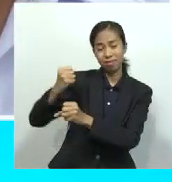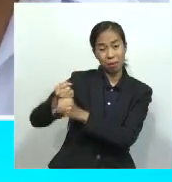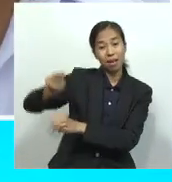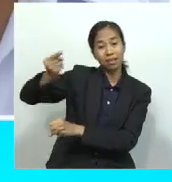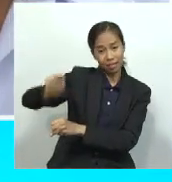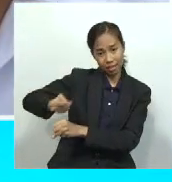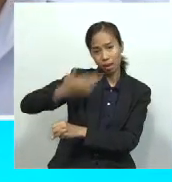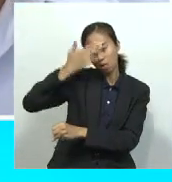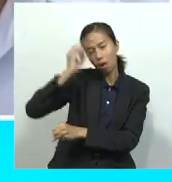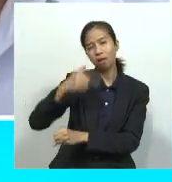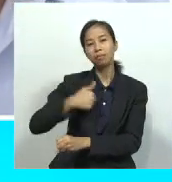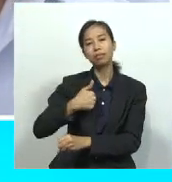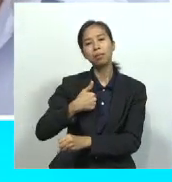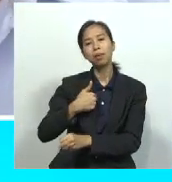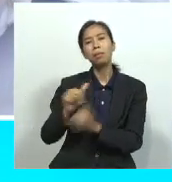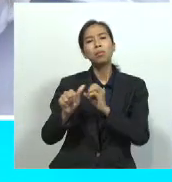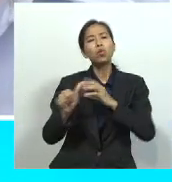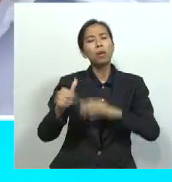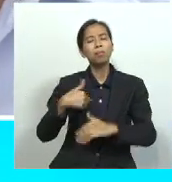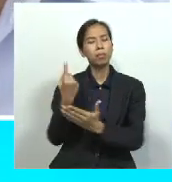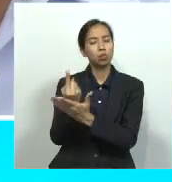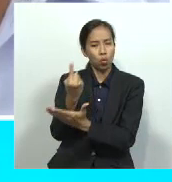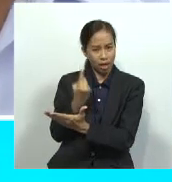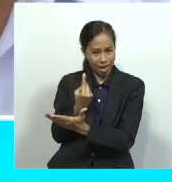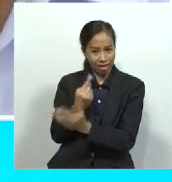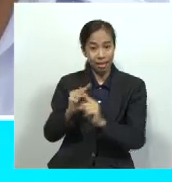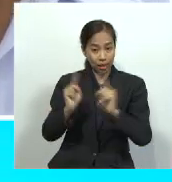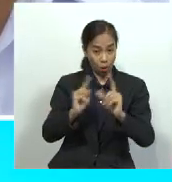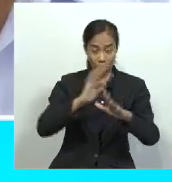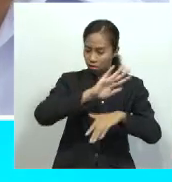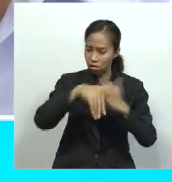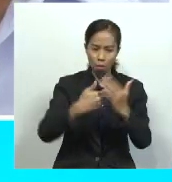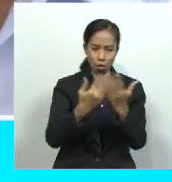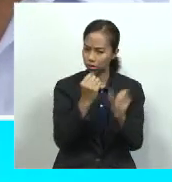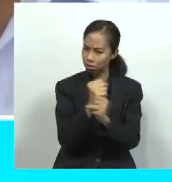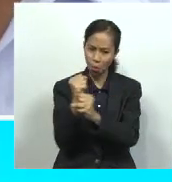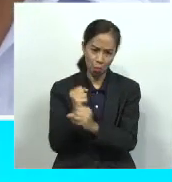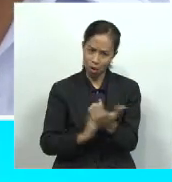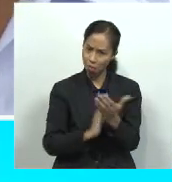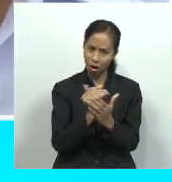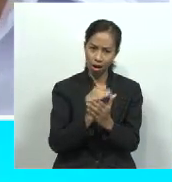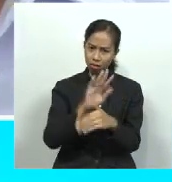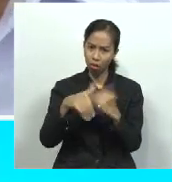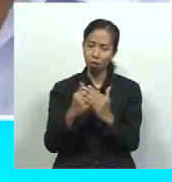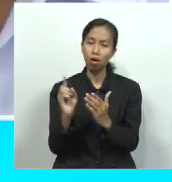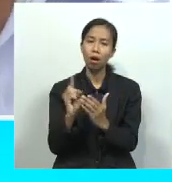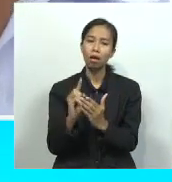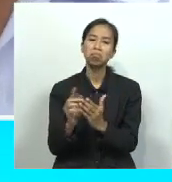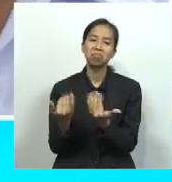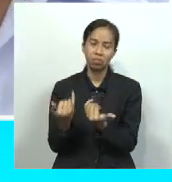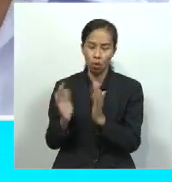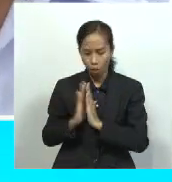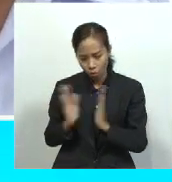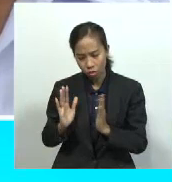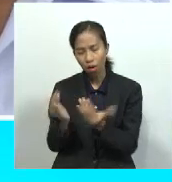ที่เป็นคนนำทีมงานเท่านั้นนะครับแต่ความสำเร็จต้องยกย่องและขอบคุณทั้งกำลังใจจากครอบครัวที่ให้โอกาสก